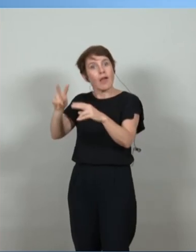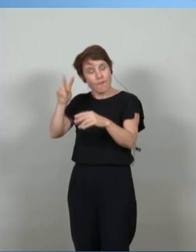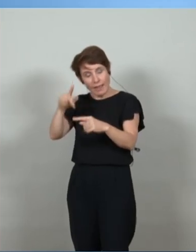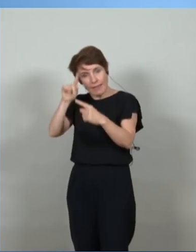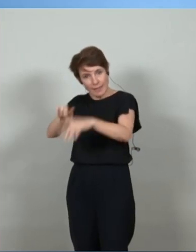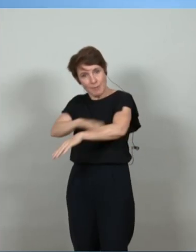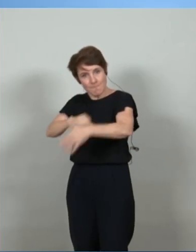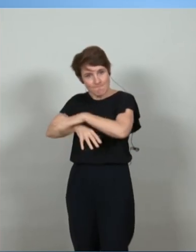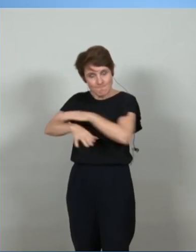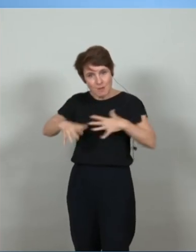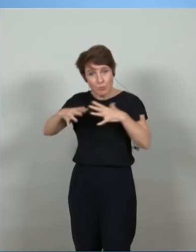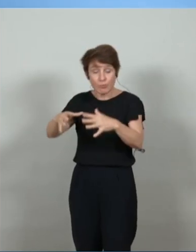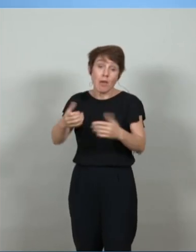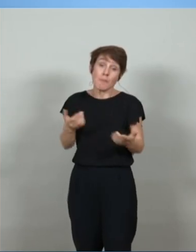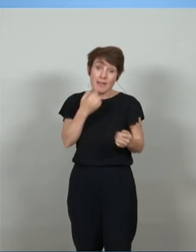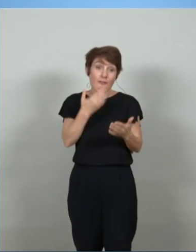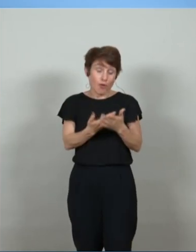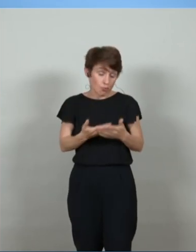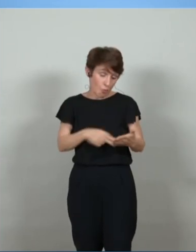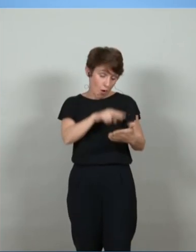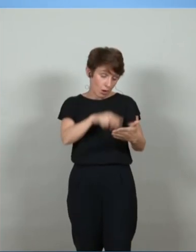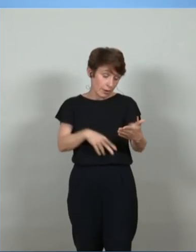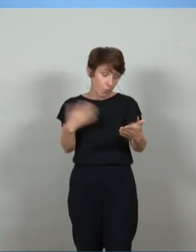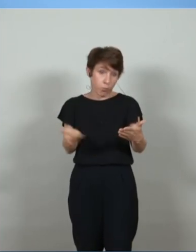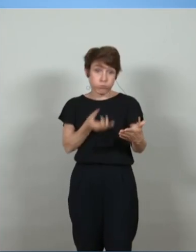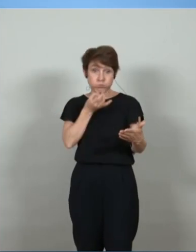regretter je serai pas plus long parce que franchement il y a pas grand chose à dire